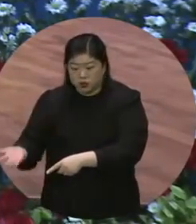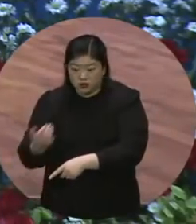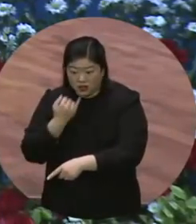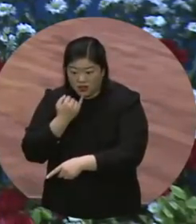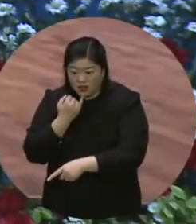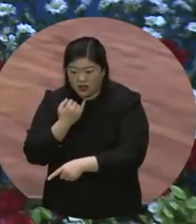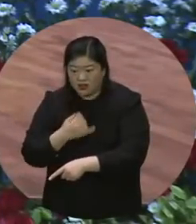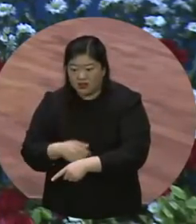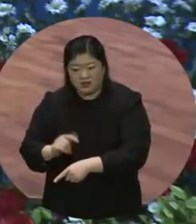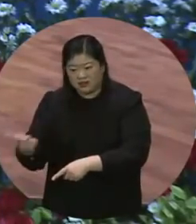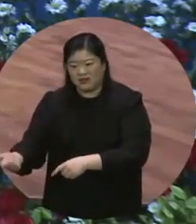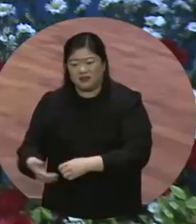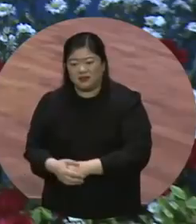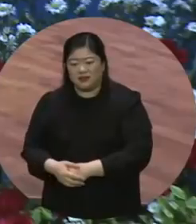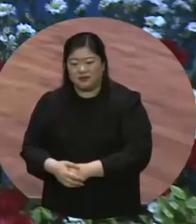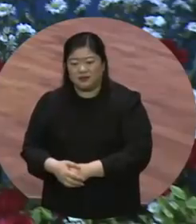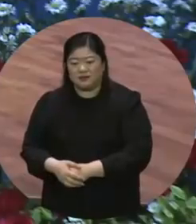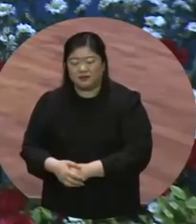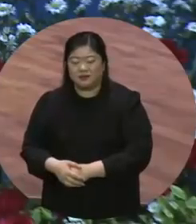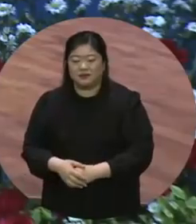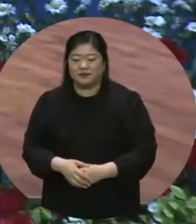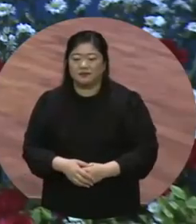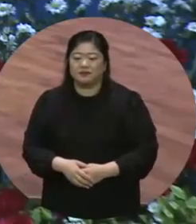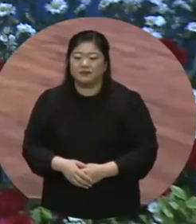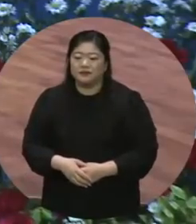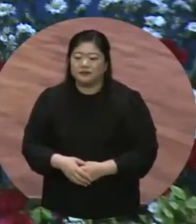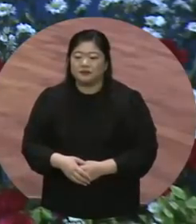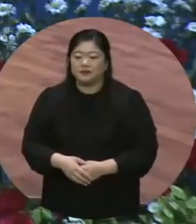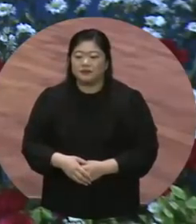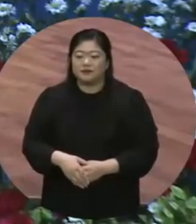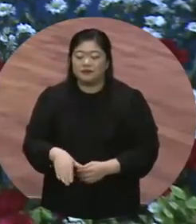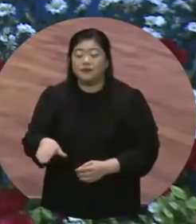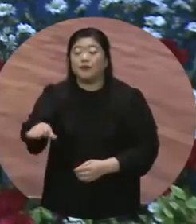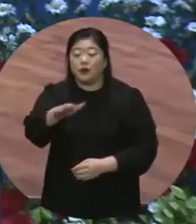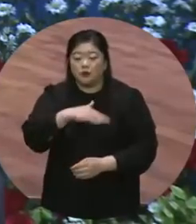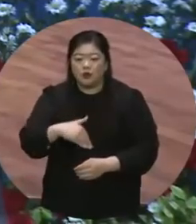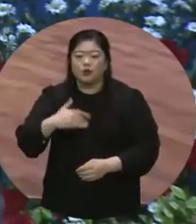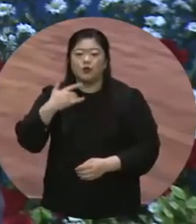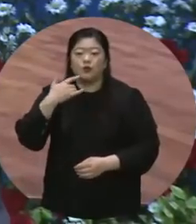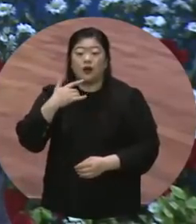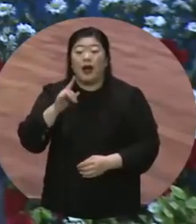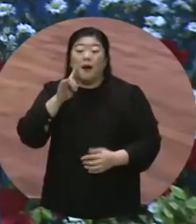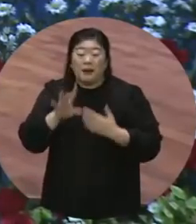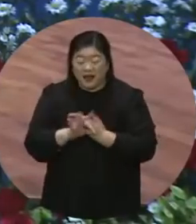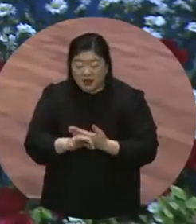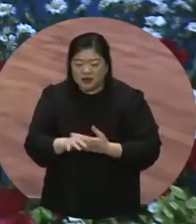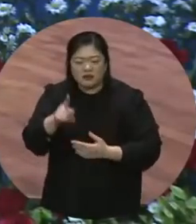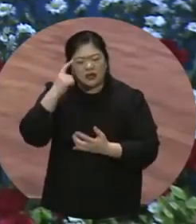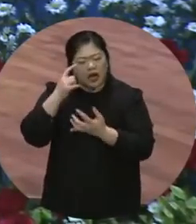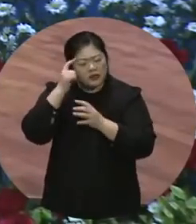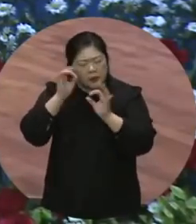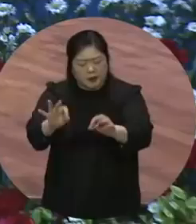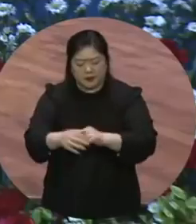지옥은 안 보여도 지옥의 천국이 보여요. 아시겠어요? 여러분 부모님이 지옥에서 고통당하면서